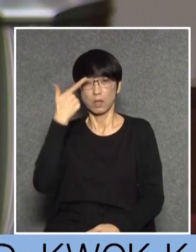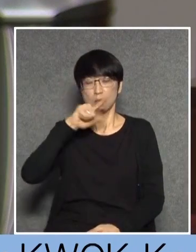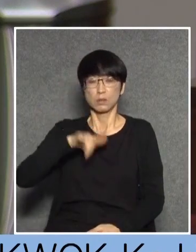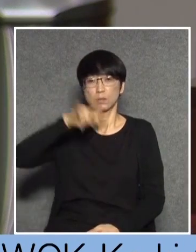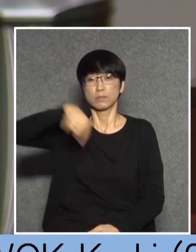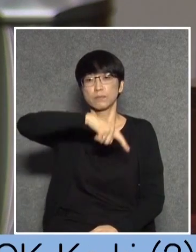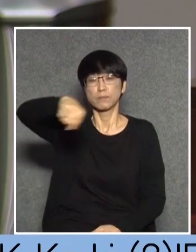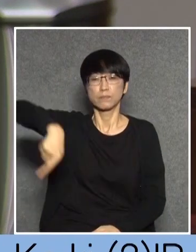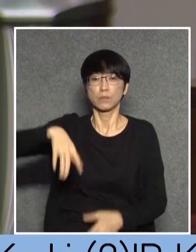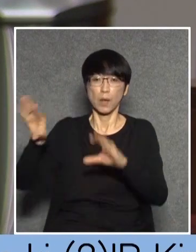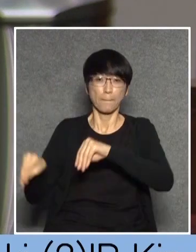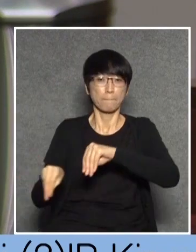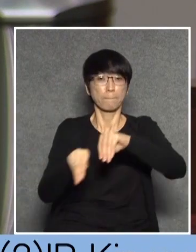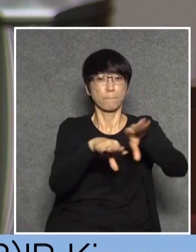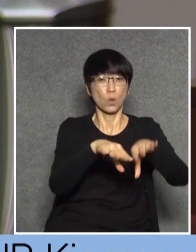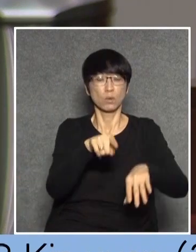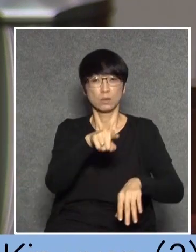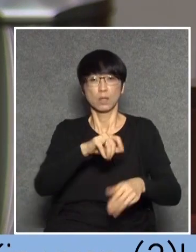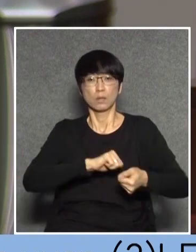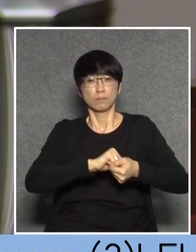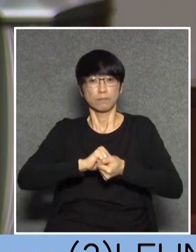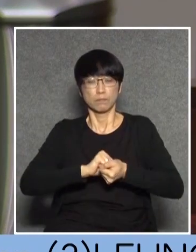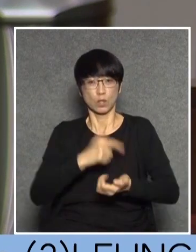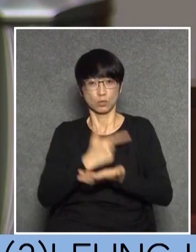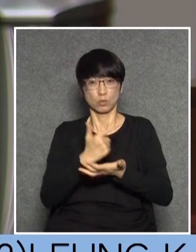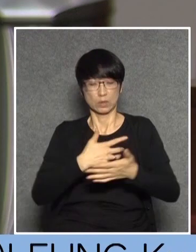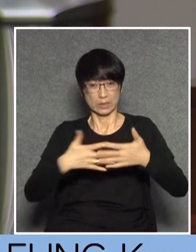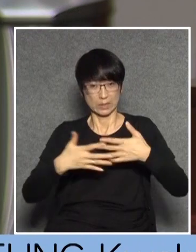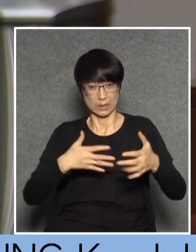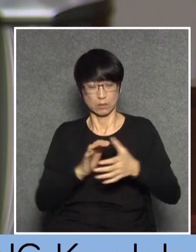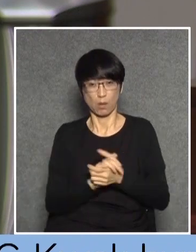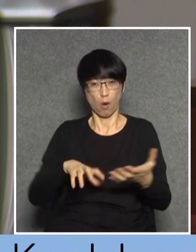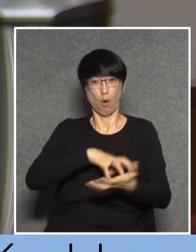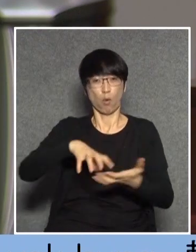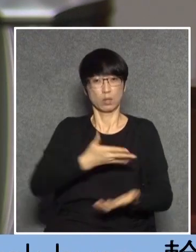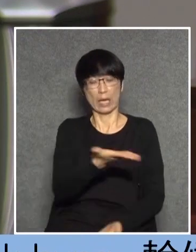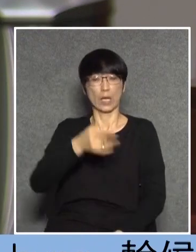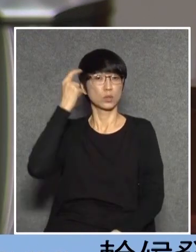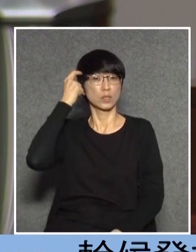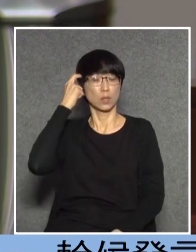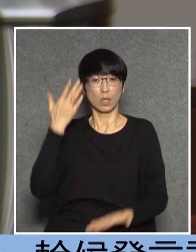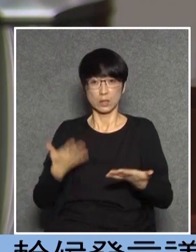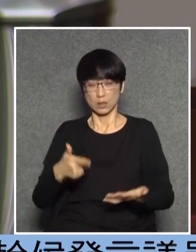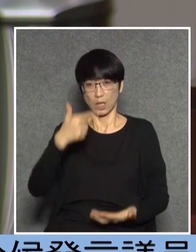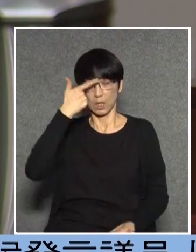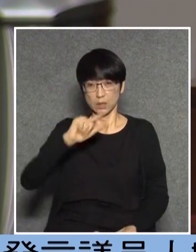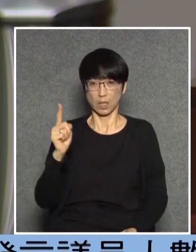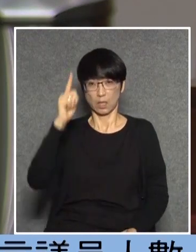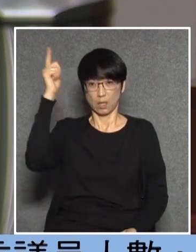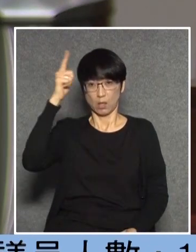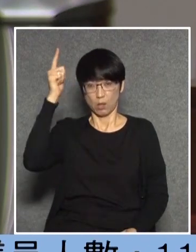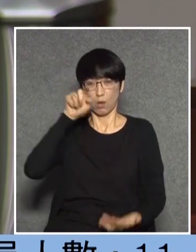場的搬遷，都是一個很重要的事情，搞到一鍋泡，大家都知道。你現在這個新空管系統，你說